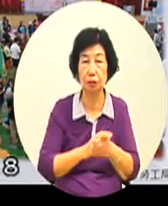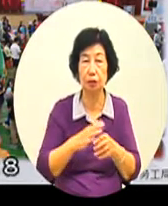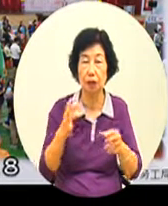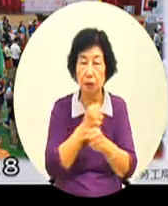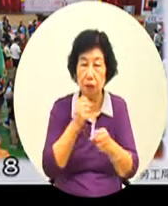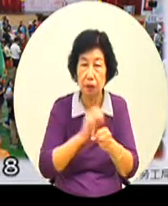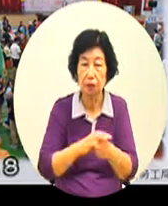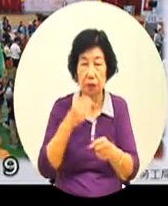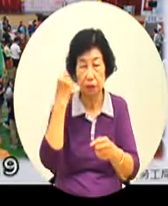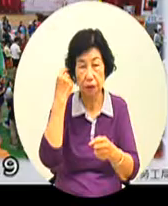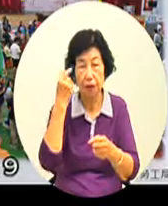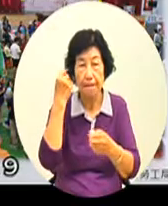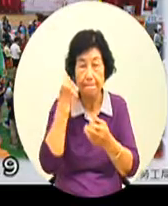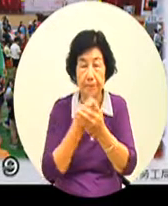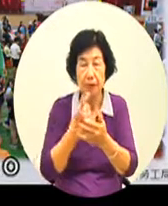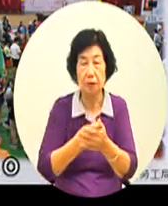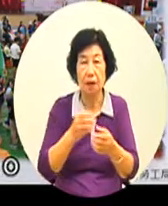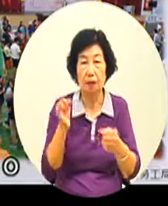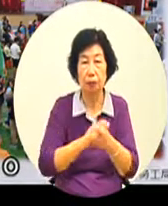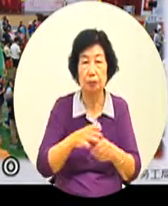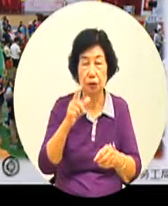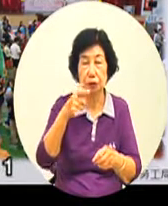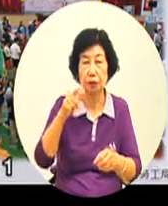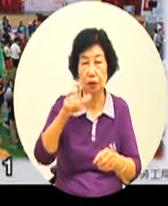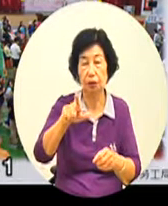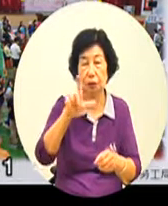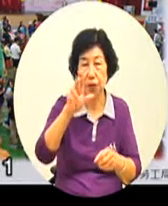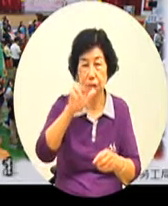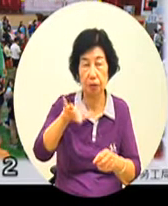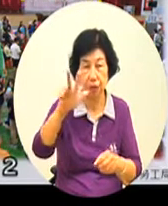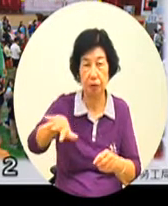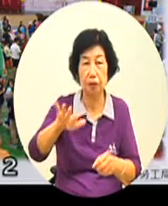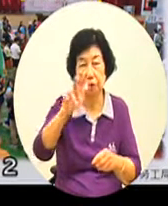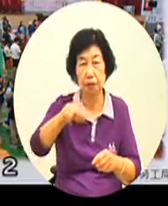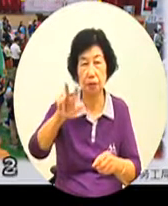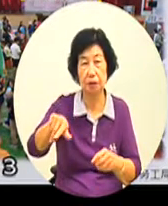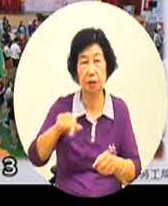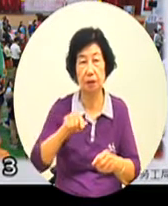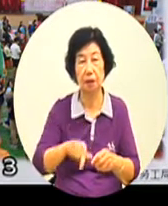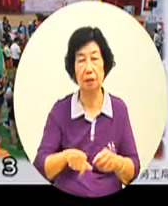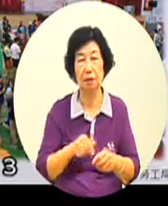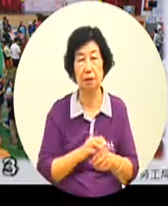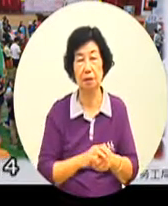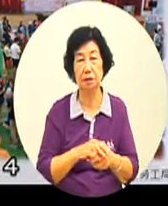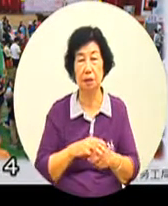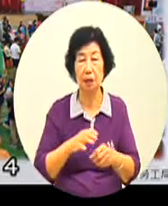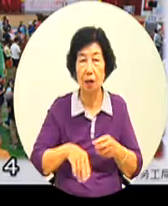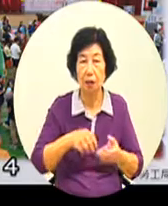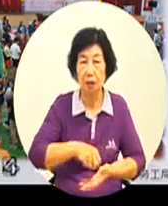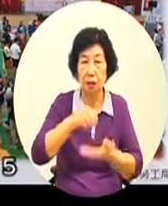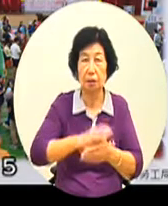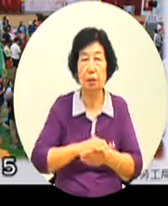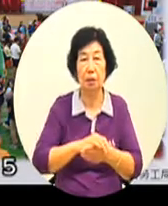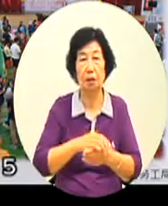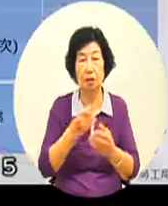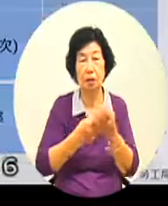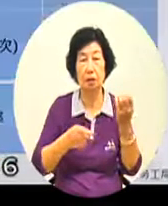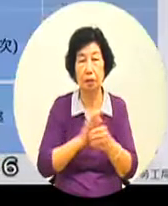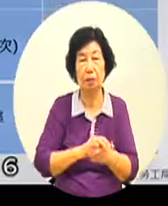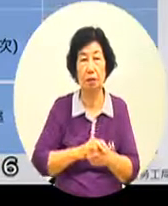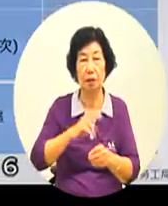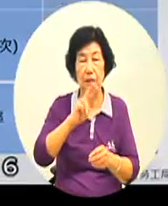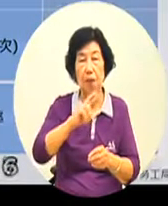年上半年我们也办理了237场次的现场征才活动，提供了52000多个就业机会